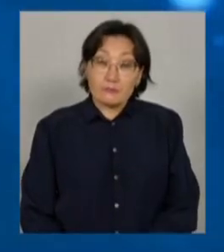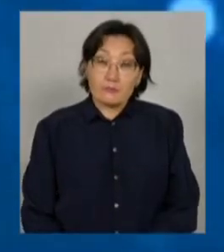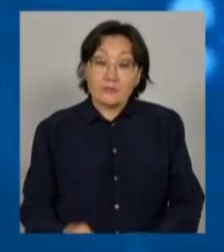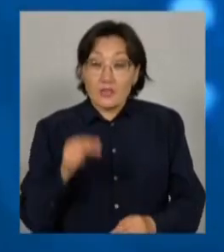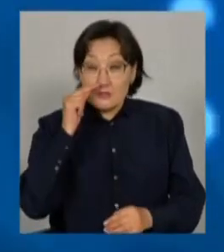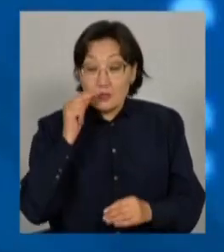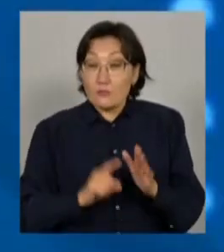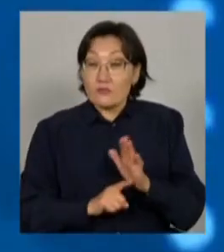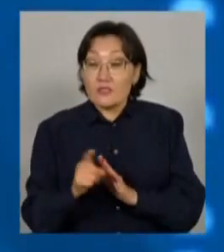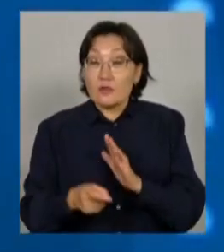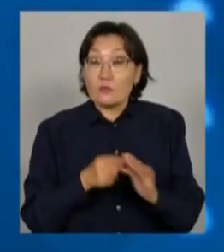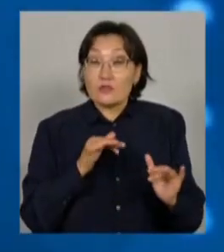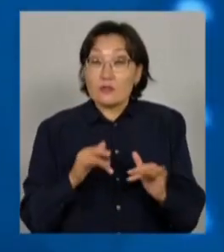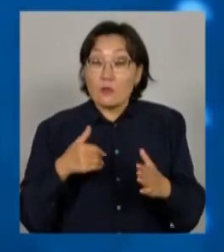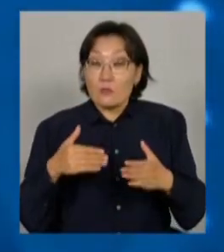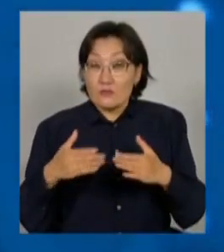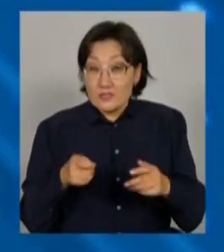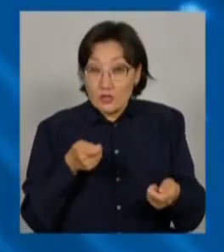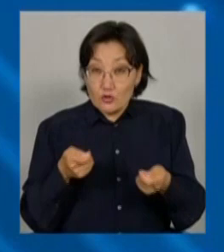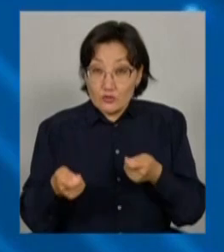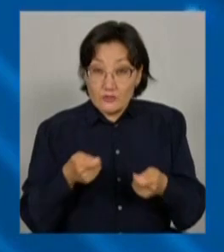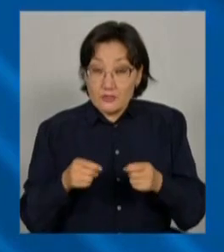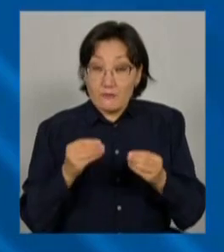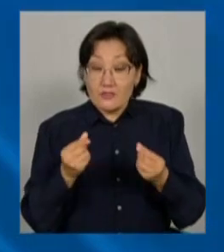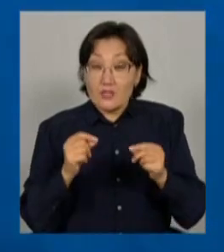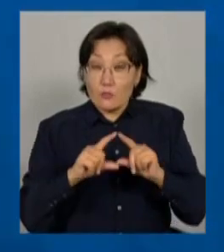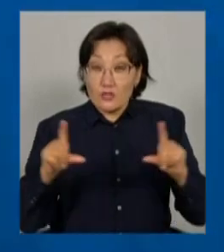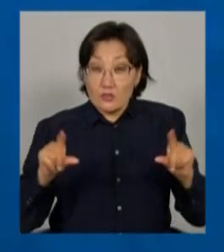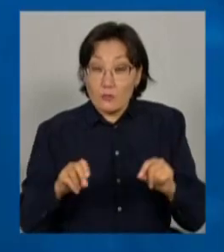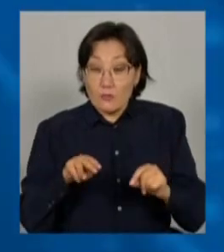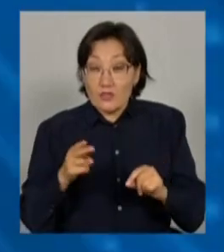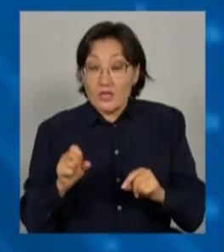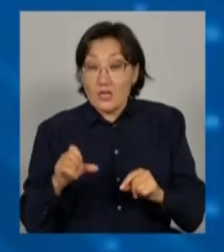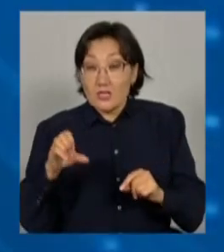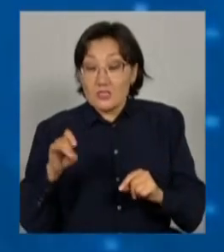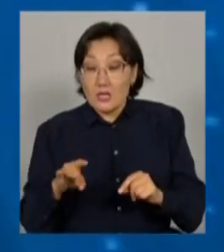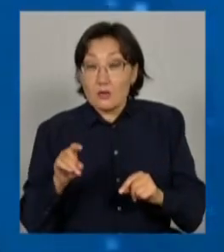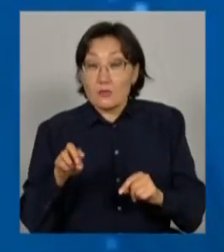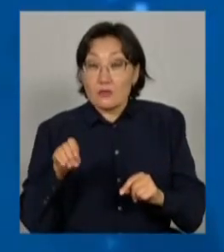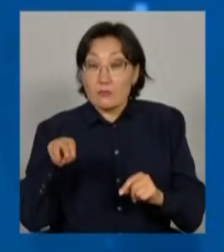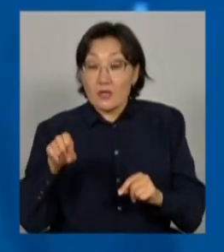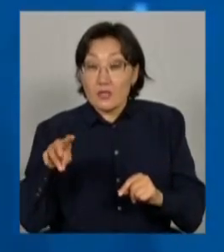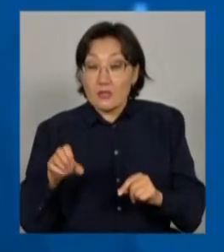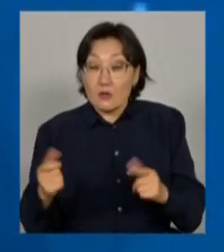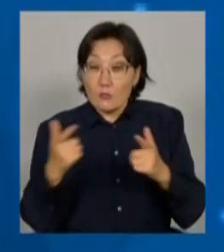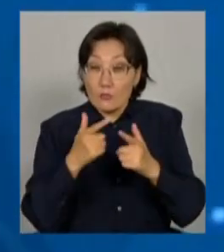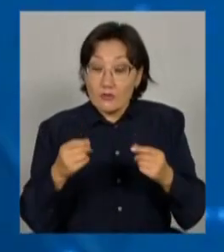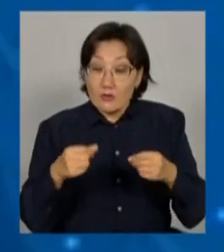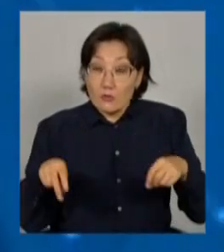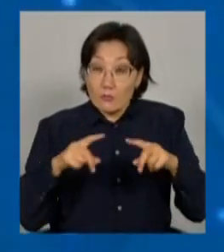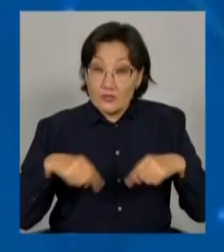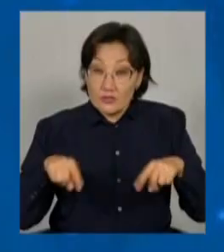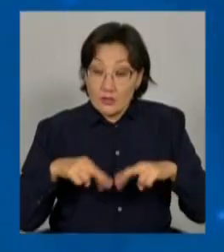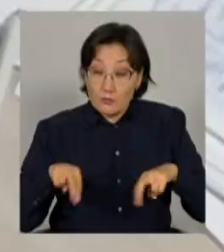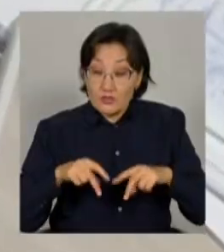В Шымкенте начали расследование в отношении руководителей финпирамиды ПК «Асар Баспана». Как сообщили в агентстве по